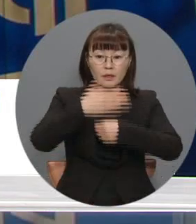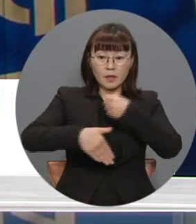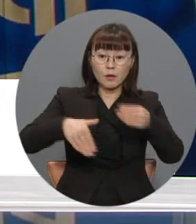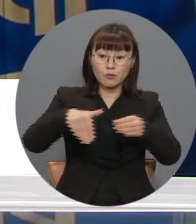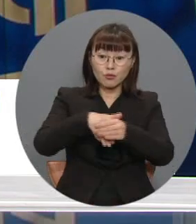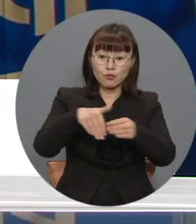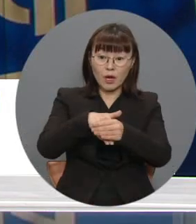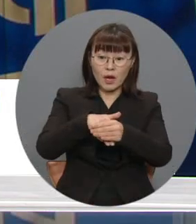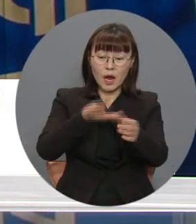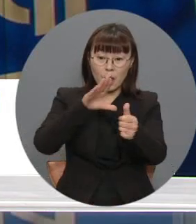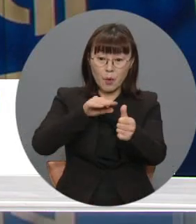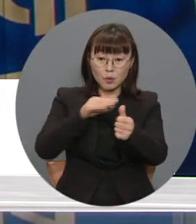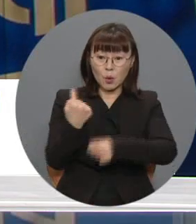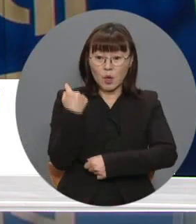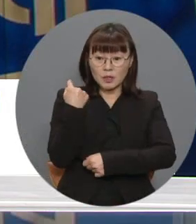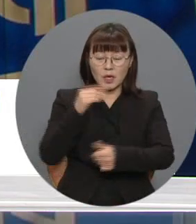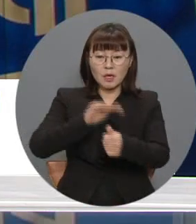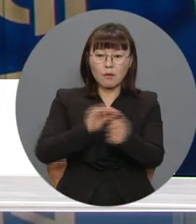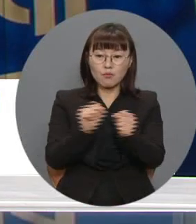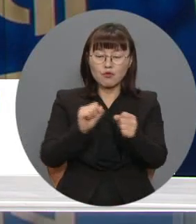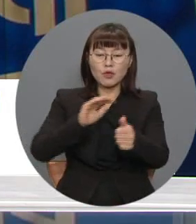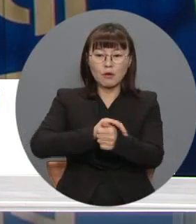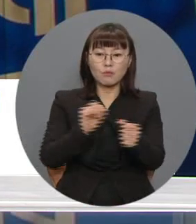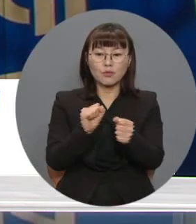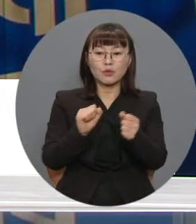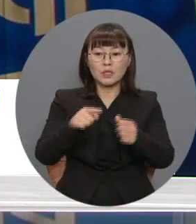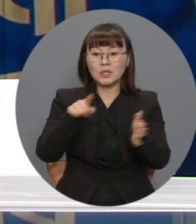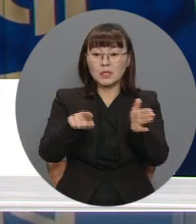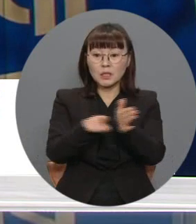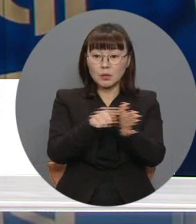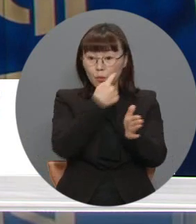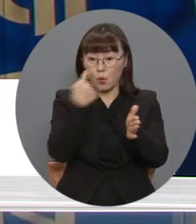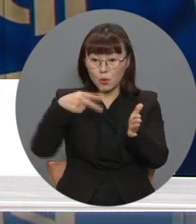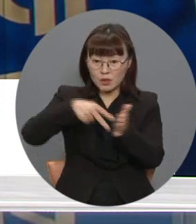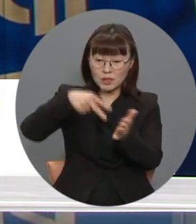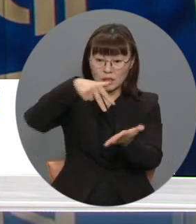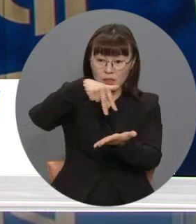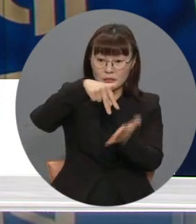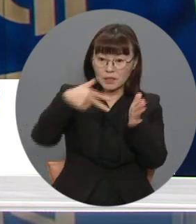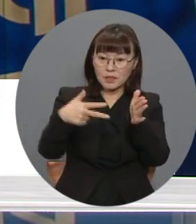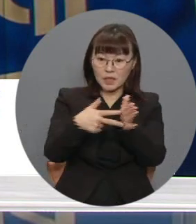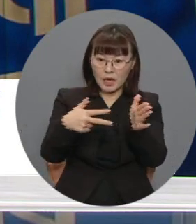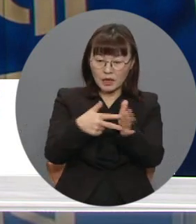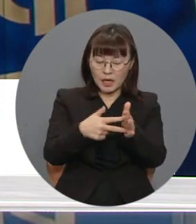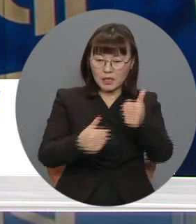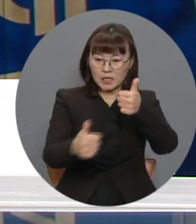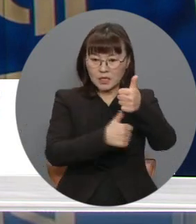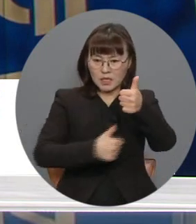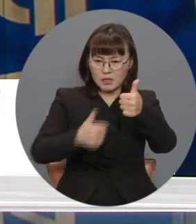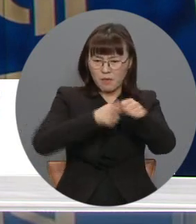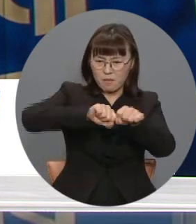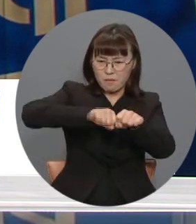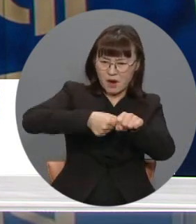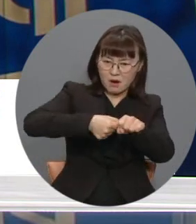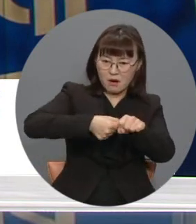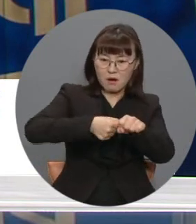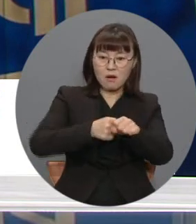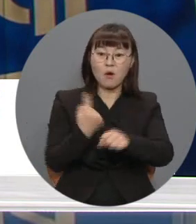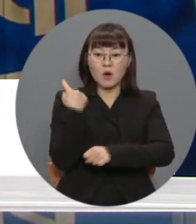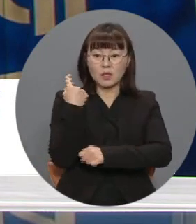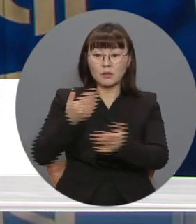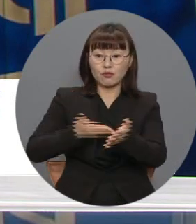대구문화방송은 어제 경상북도가 경북신용보증재단을 감사해서 간부 직원들을 무더기로 징계했다는